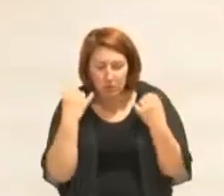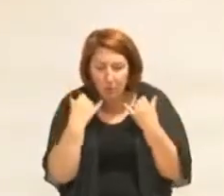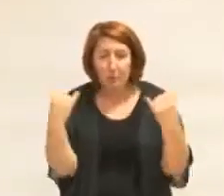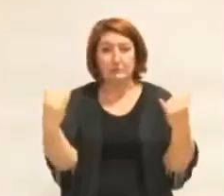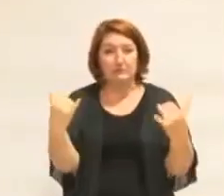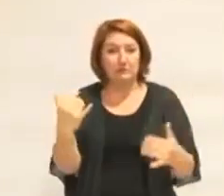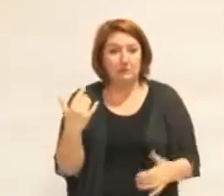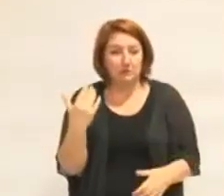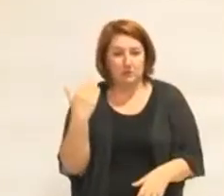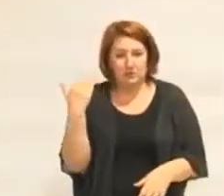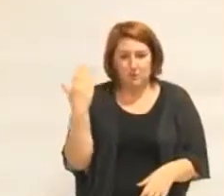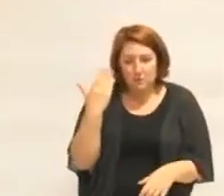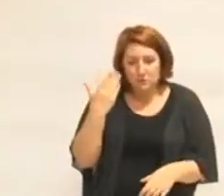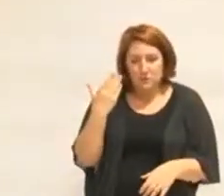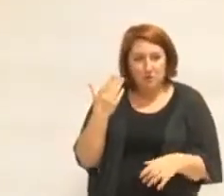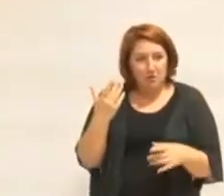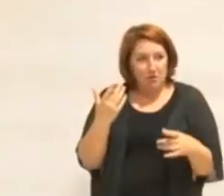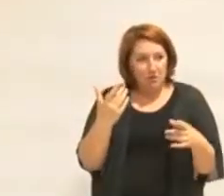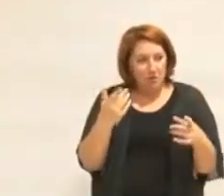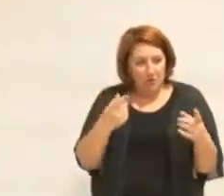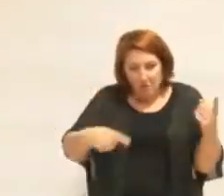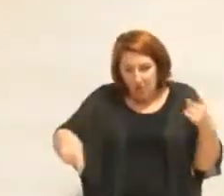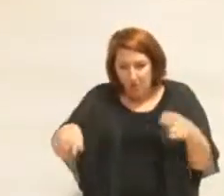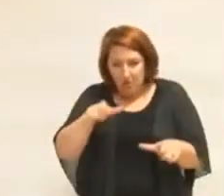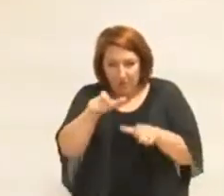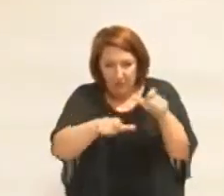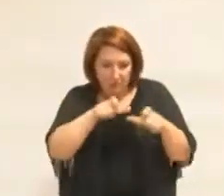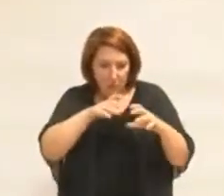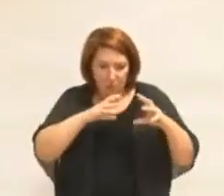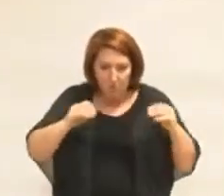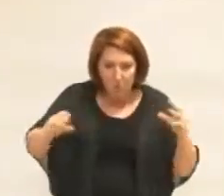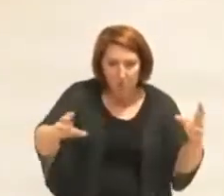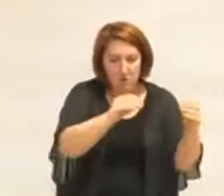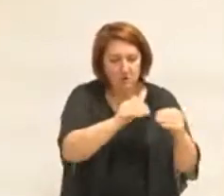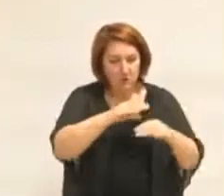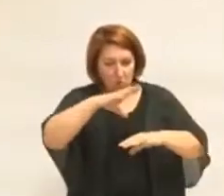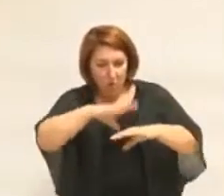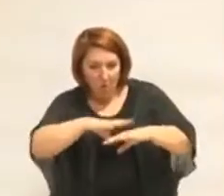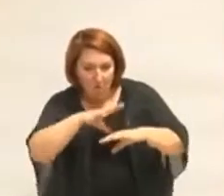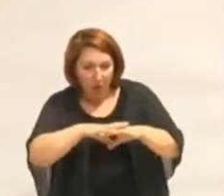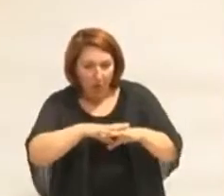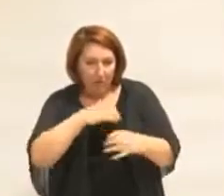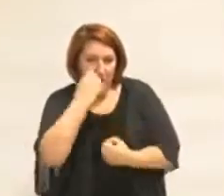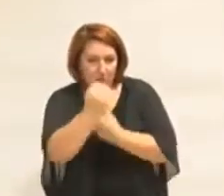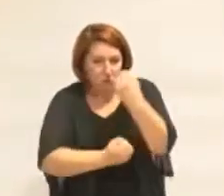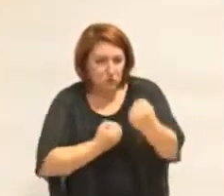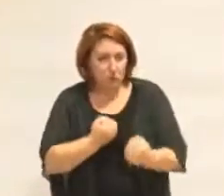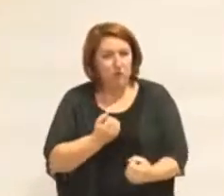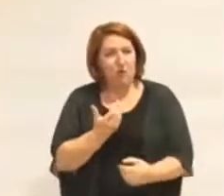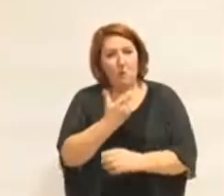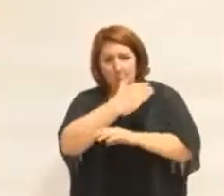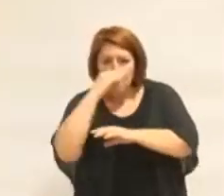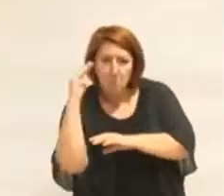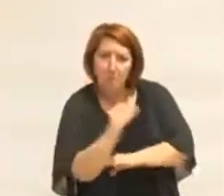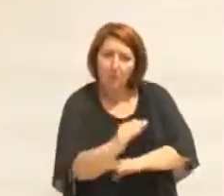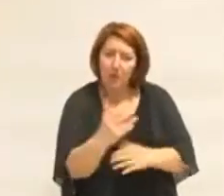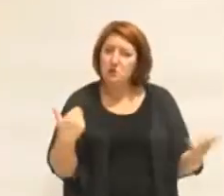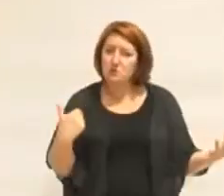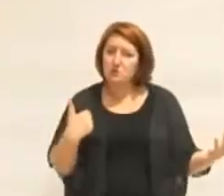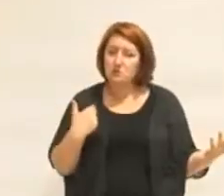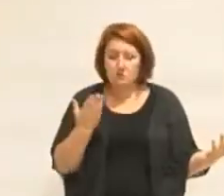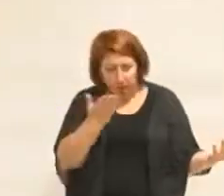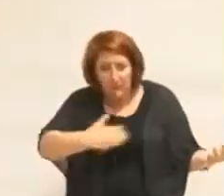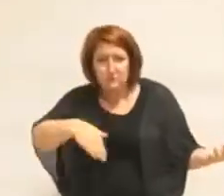de populations, au sein desquels et vis-à-vis desquels la souffrance sociale et économique ne peut pas être